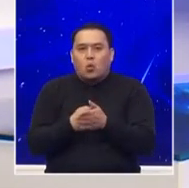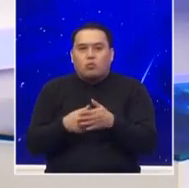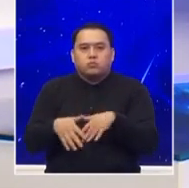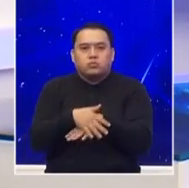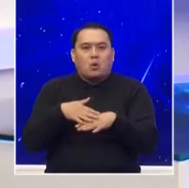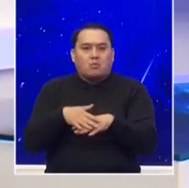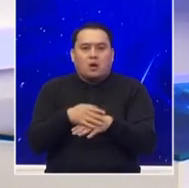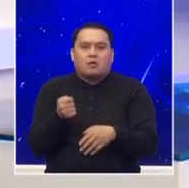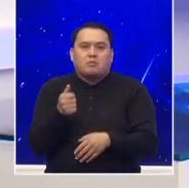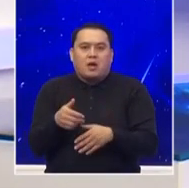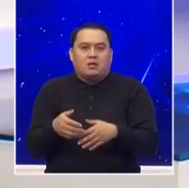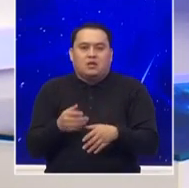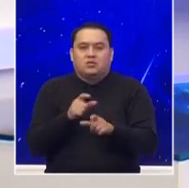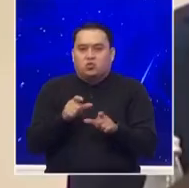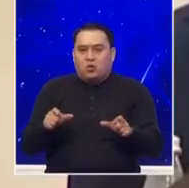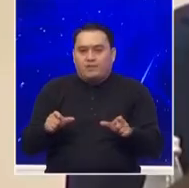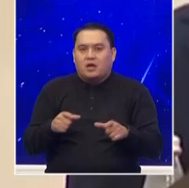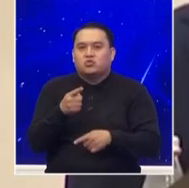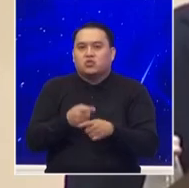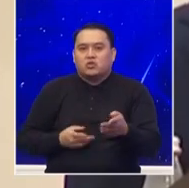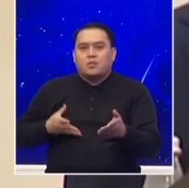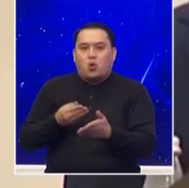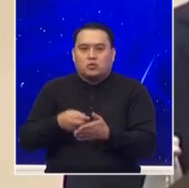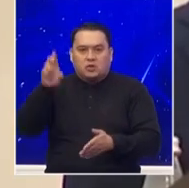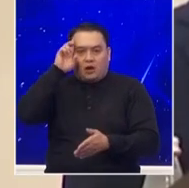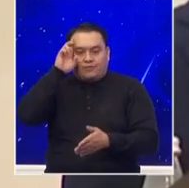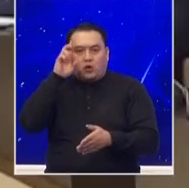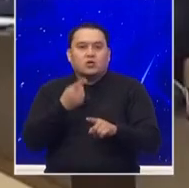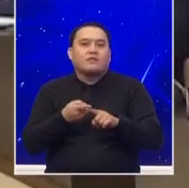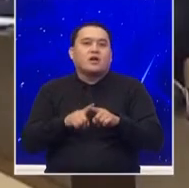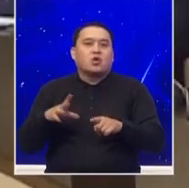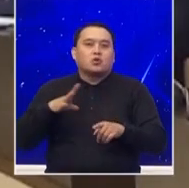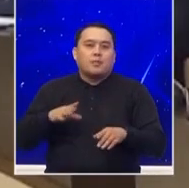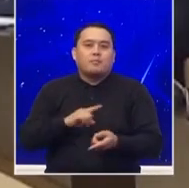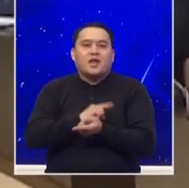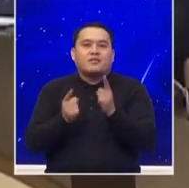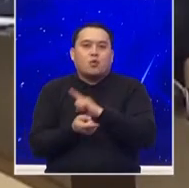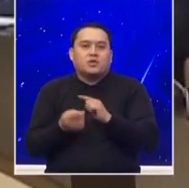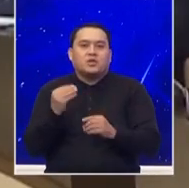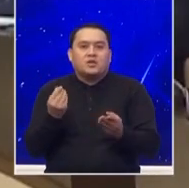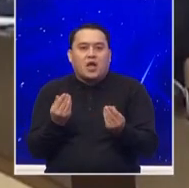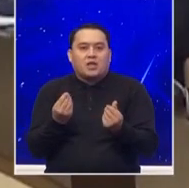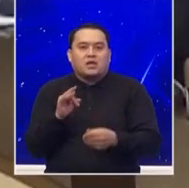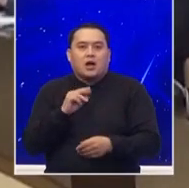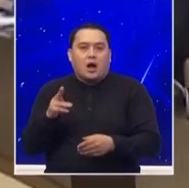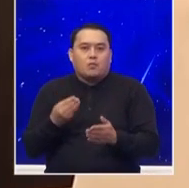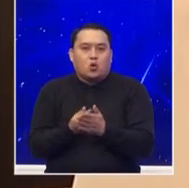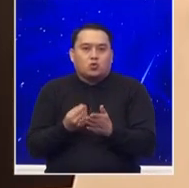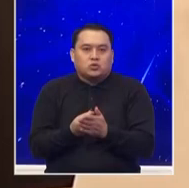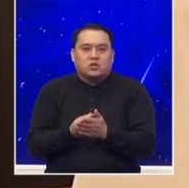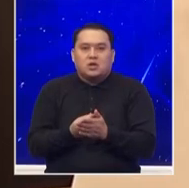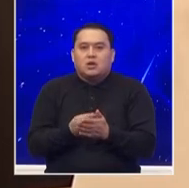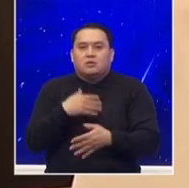там сравнительно невысокая. Часть затрат будут покрывать за счет госказны. А чтобы перевод денег из республиканского бюджета в местные